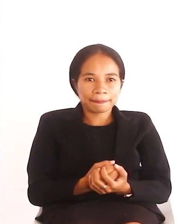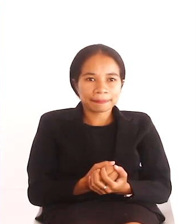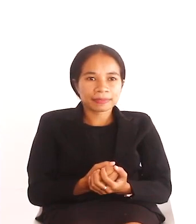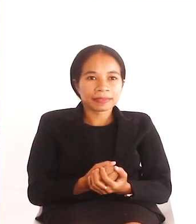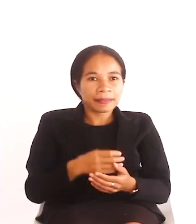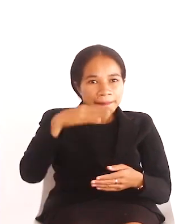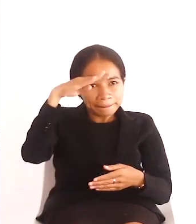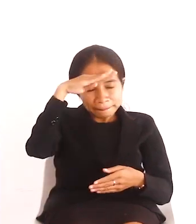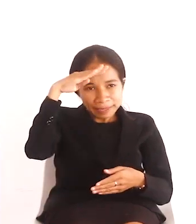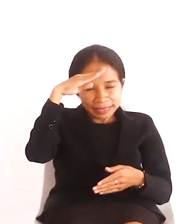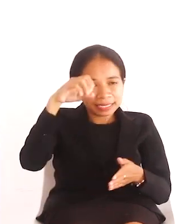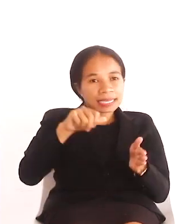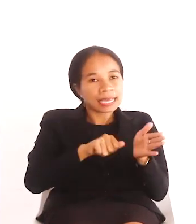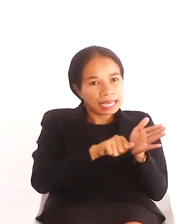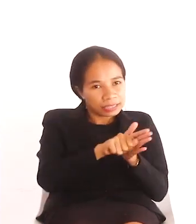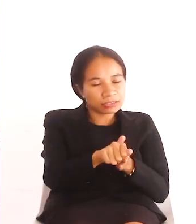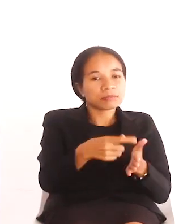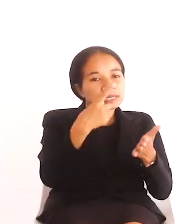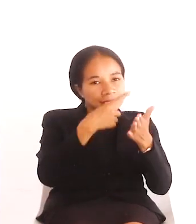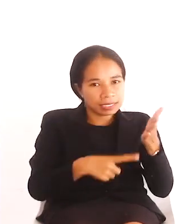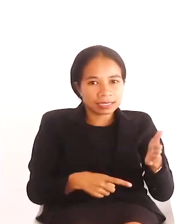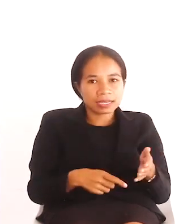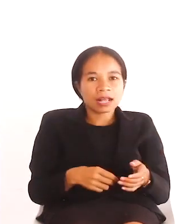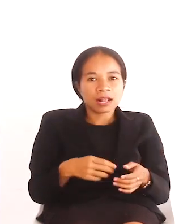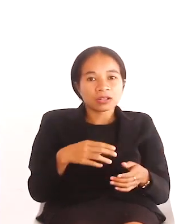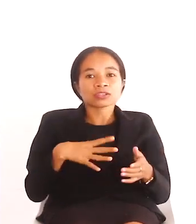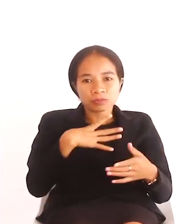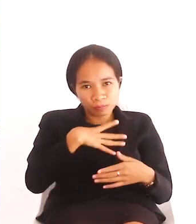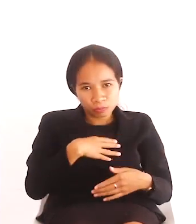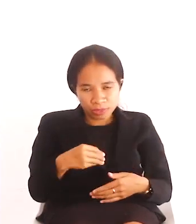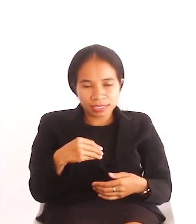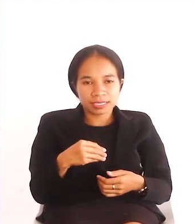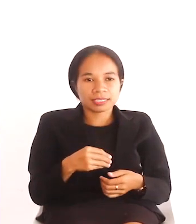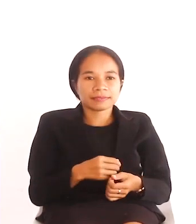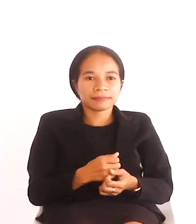Meta ni antonimo maksaida. Losh, mutin.